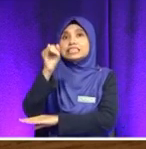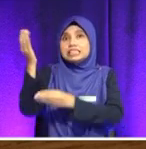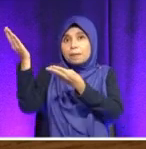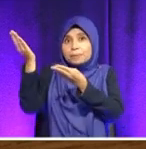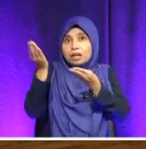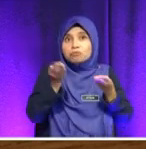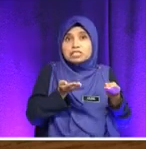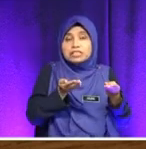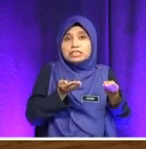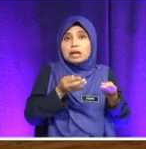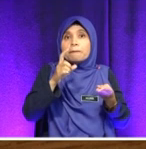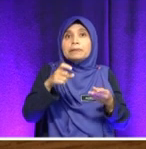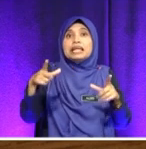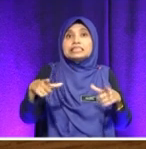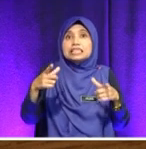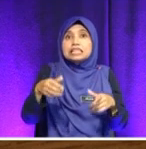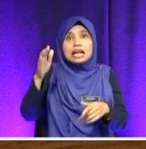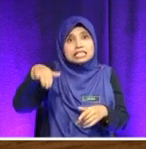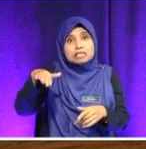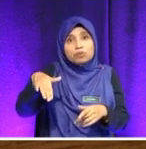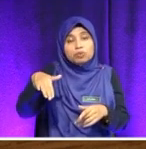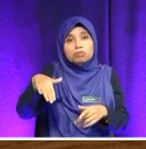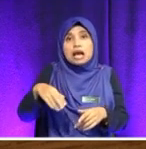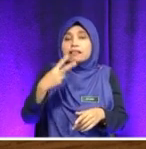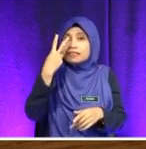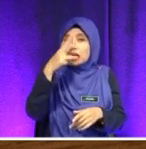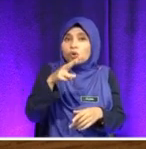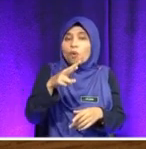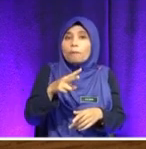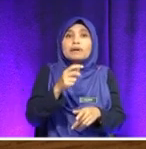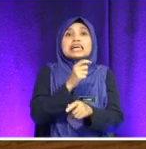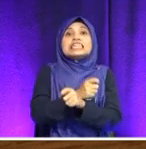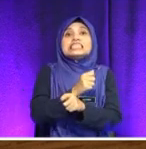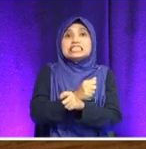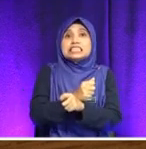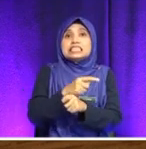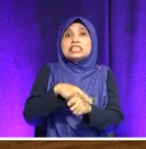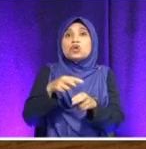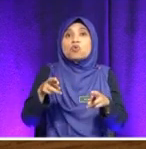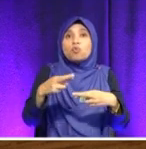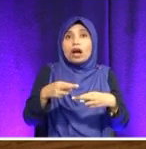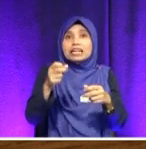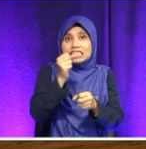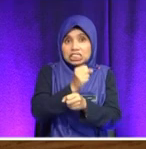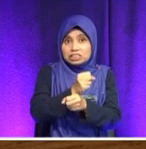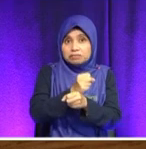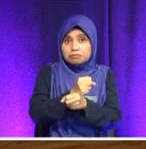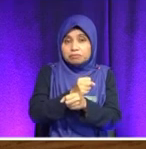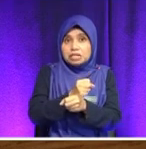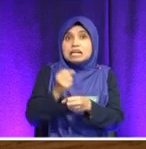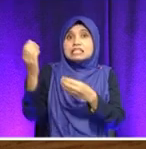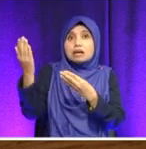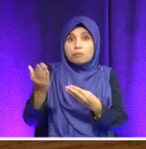sajian dilaksanakan, menyelia semua staf di ruang sajian, menyambut tetamu dan mengiring ke meja makan,